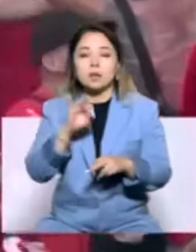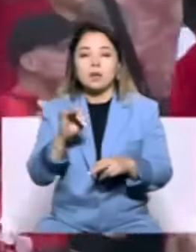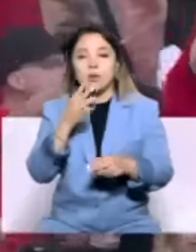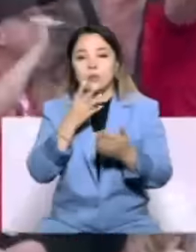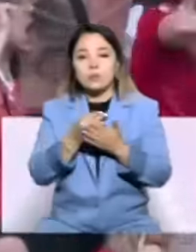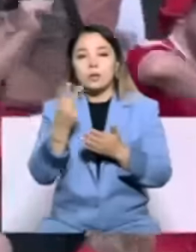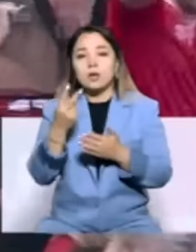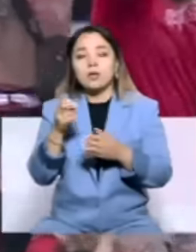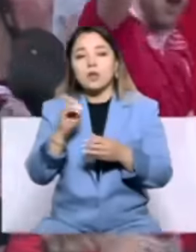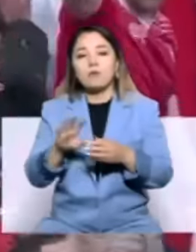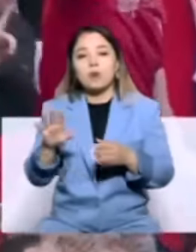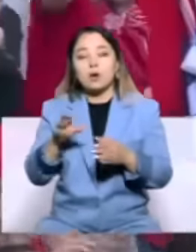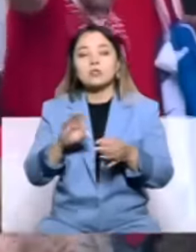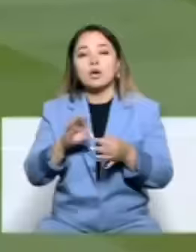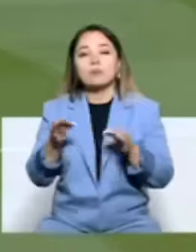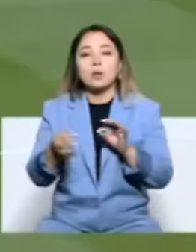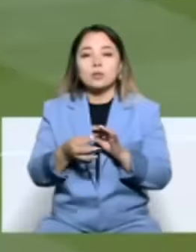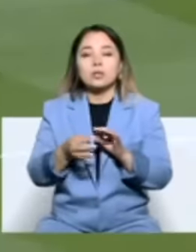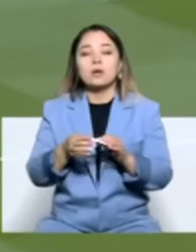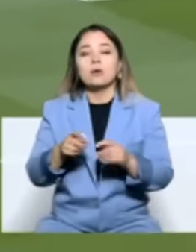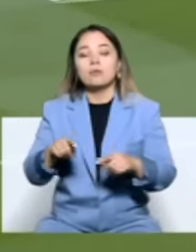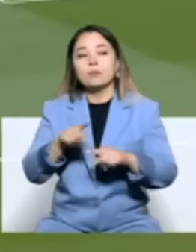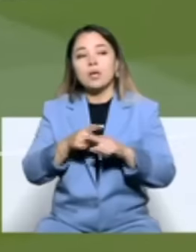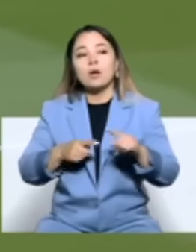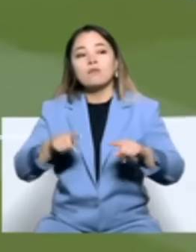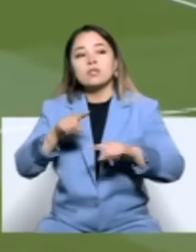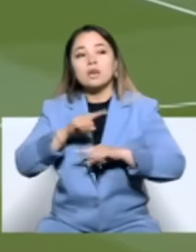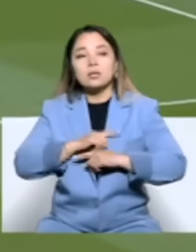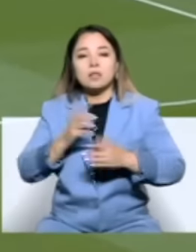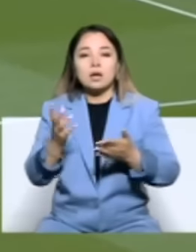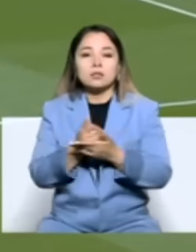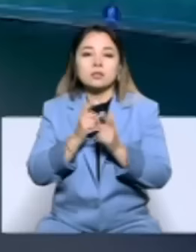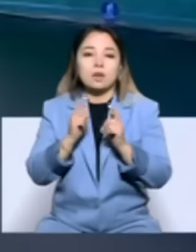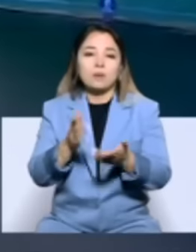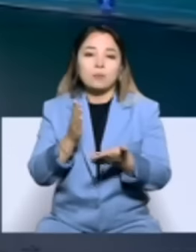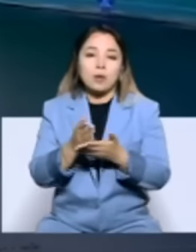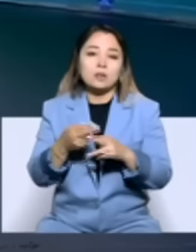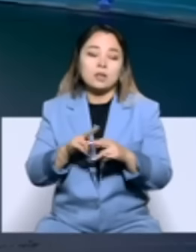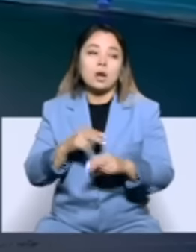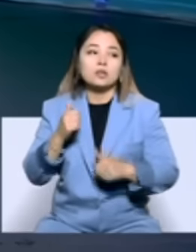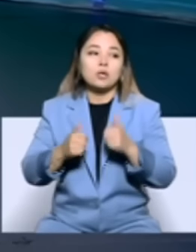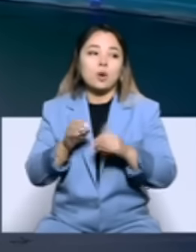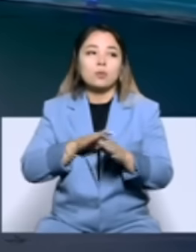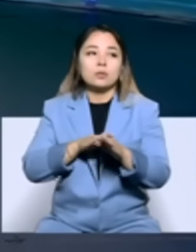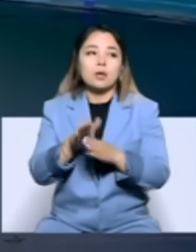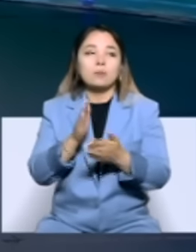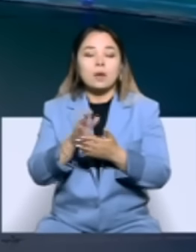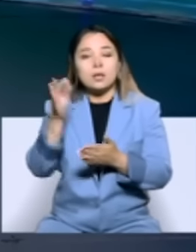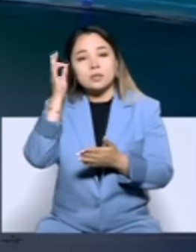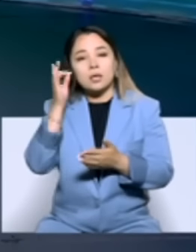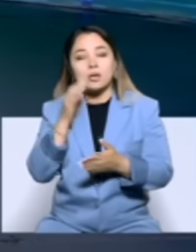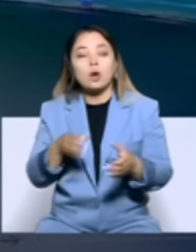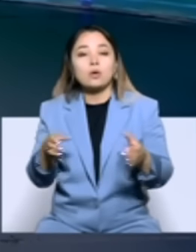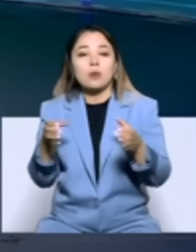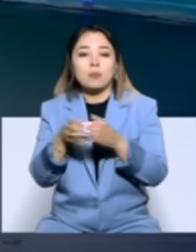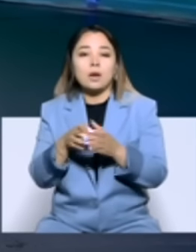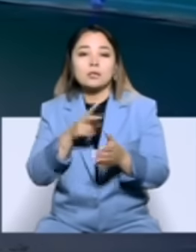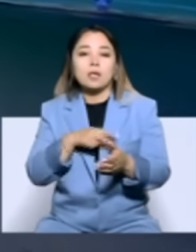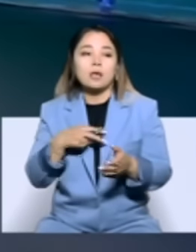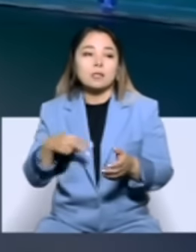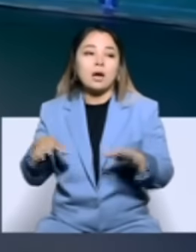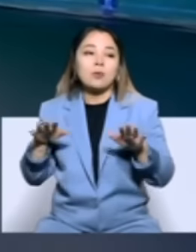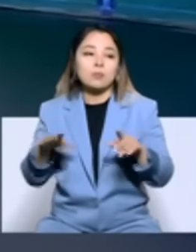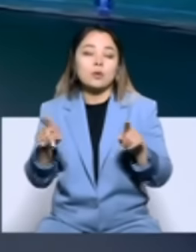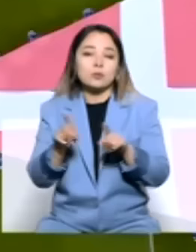тарихында екінші рет Еуропа чемпионатының ширек финалына жолдама алды. Ал жарысты өткізіп жатқан Германия құрамасы